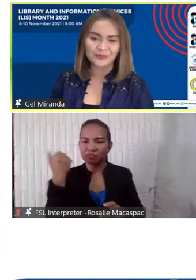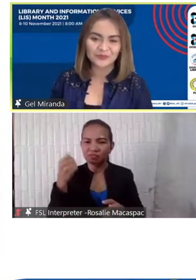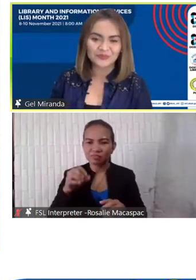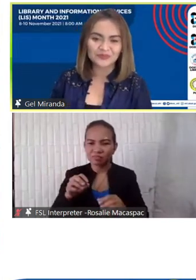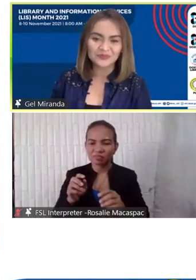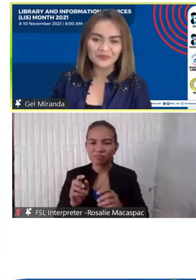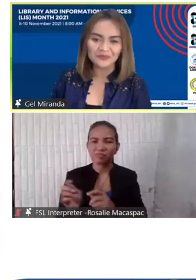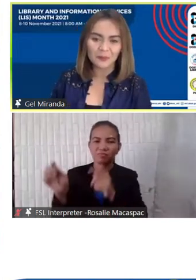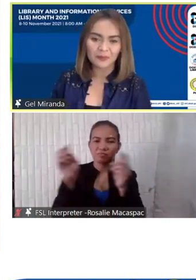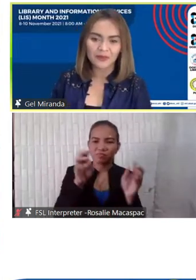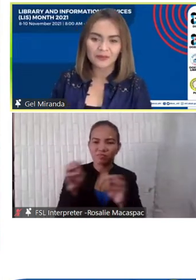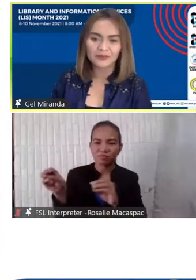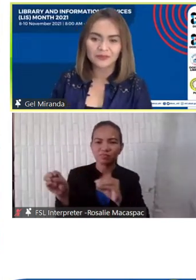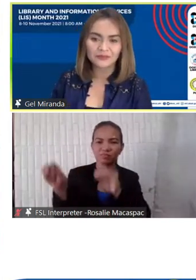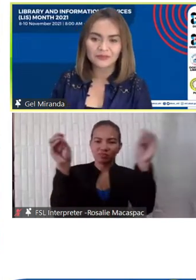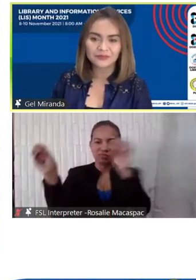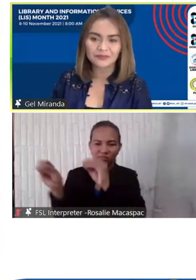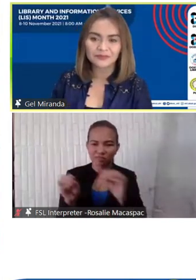po.